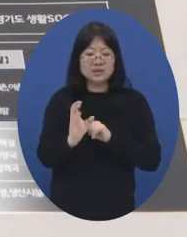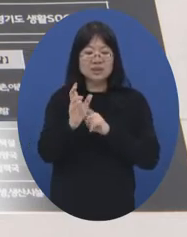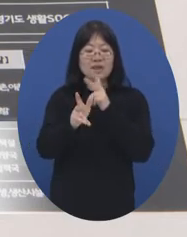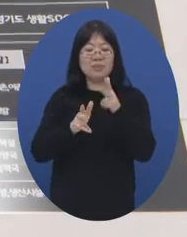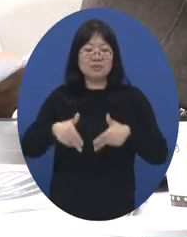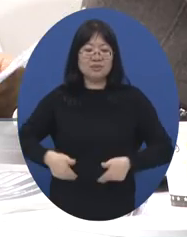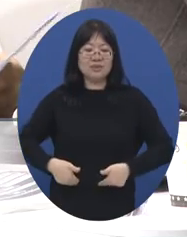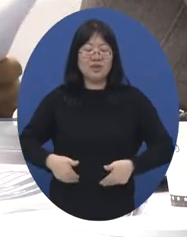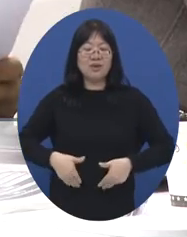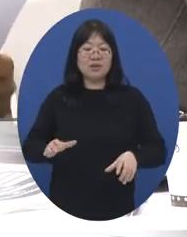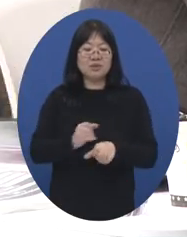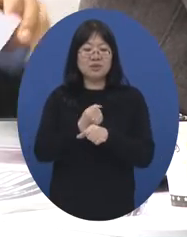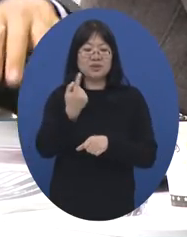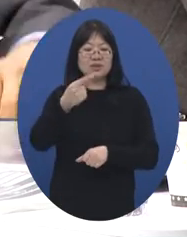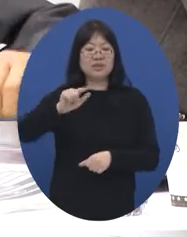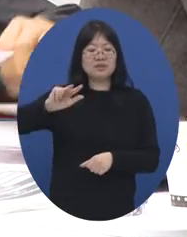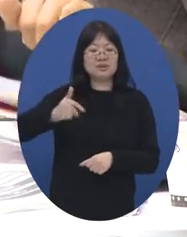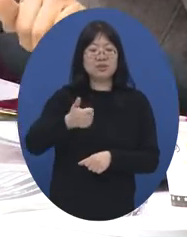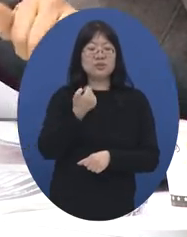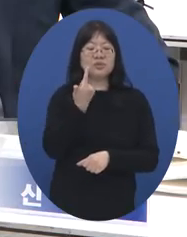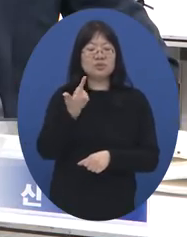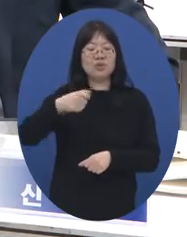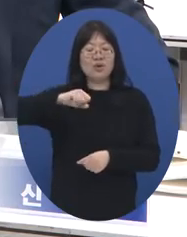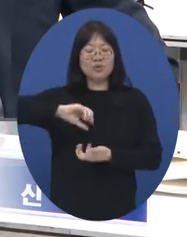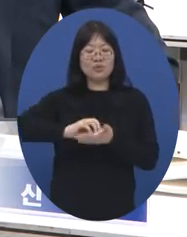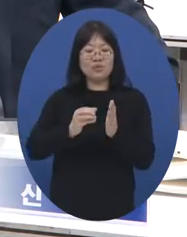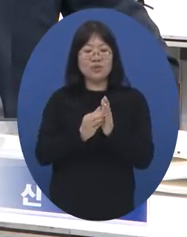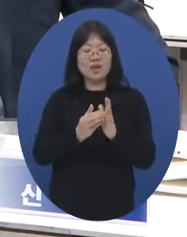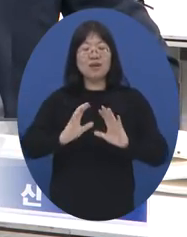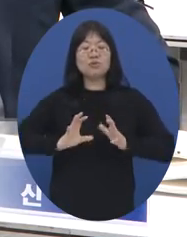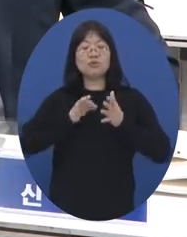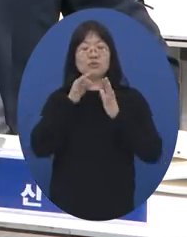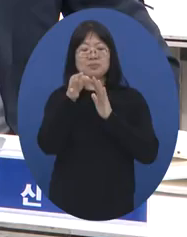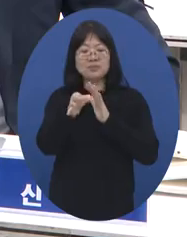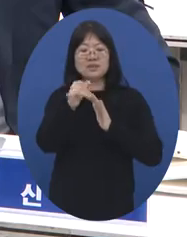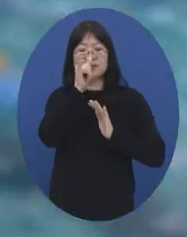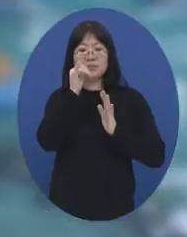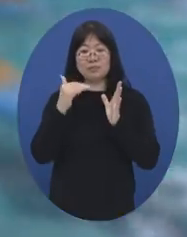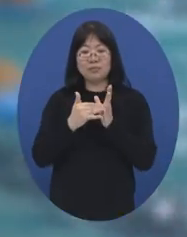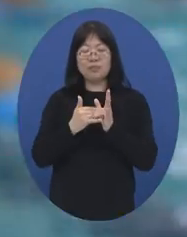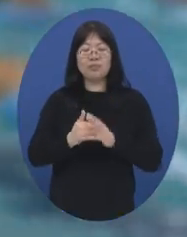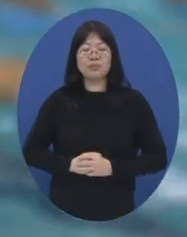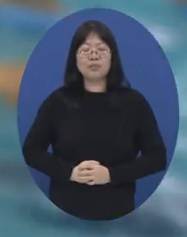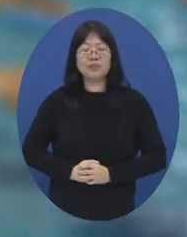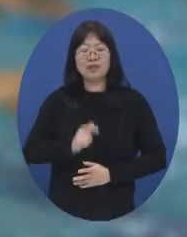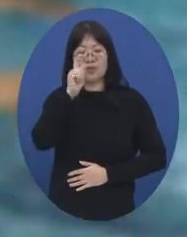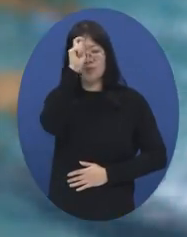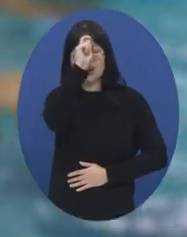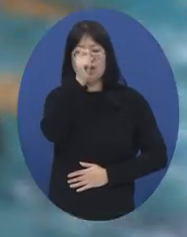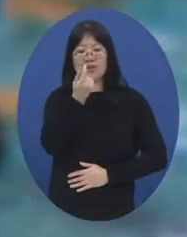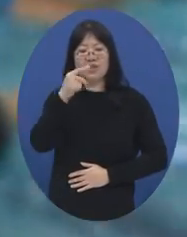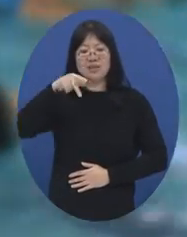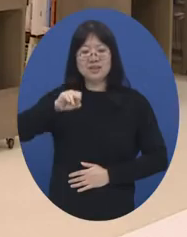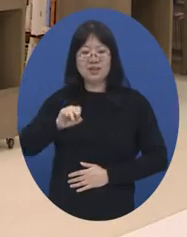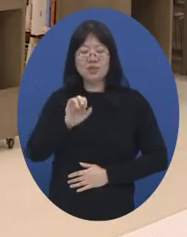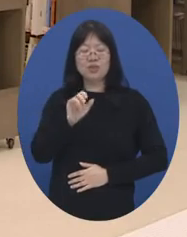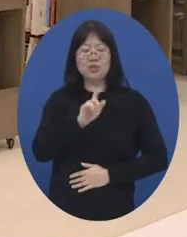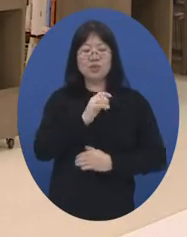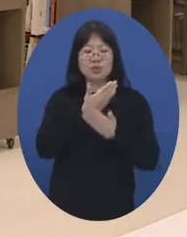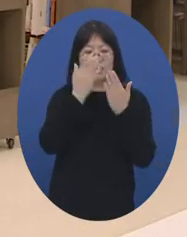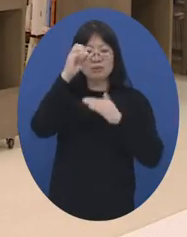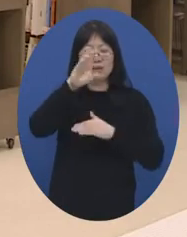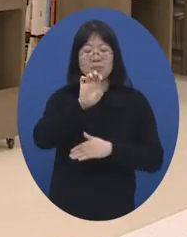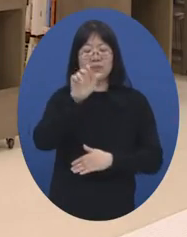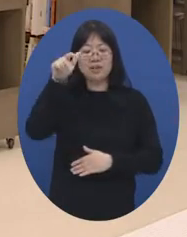추진에 필요한 총 1750 6억원 규모의 국비를 확보 했습니다 고향 화성 광명 파주 등